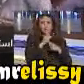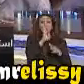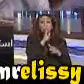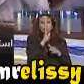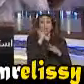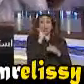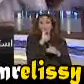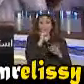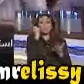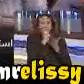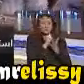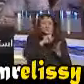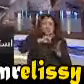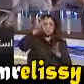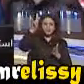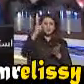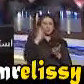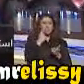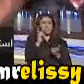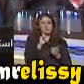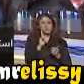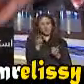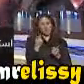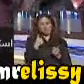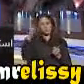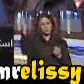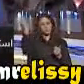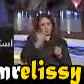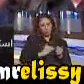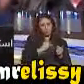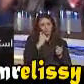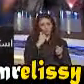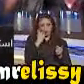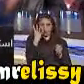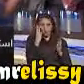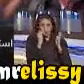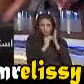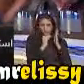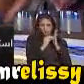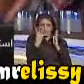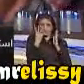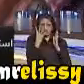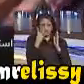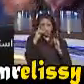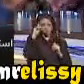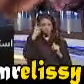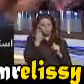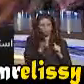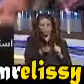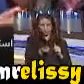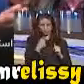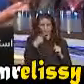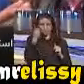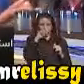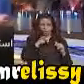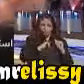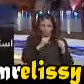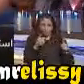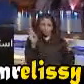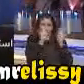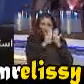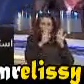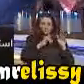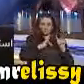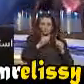الصعيد، يعني 3 أيام اعيش ازاي؟ انا دلوقتي عايز شهاده حركه عشان اقدمها في النقابه. بقالي 3 أيام كل يوم اجي هنا،